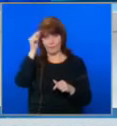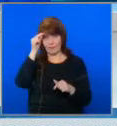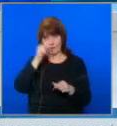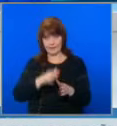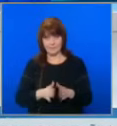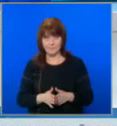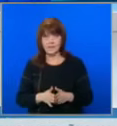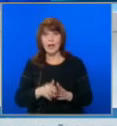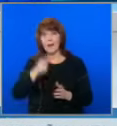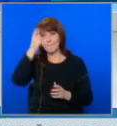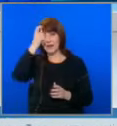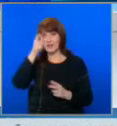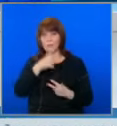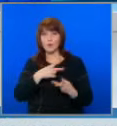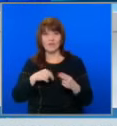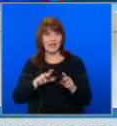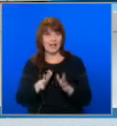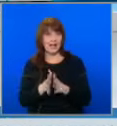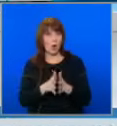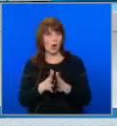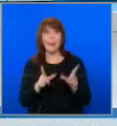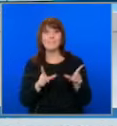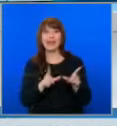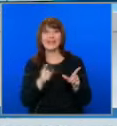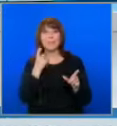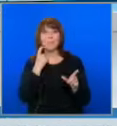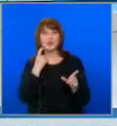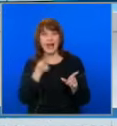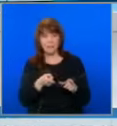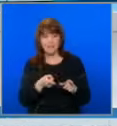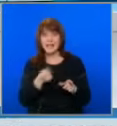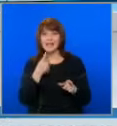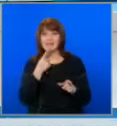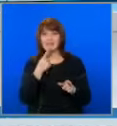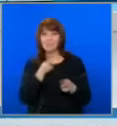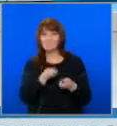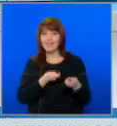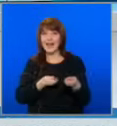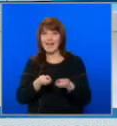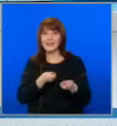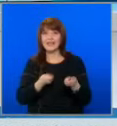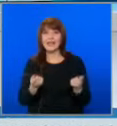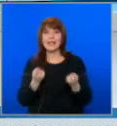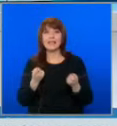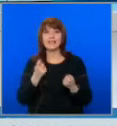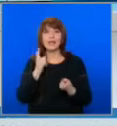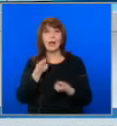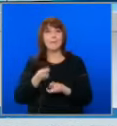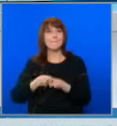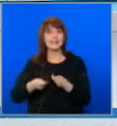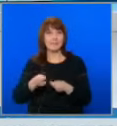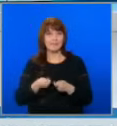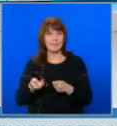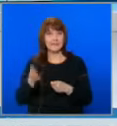българия мвр проверява дали хора на мартин божанов нотариуса са рекетирали гръцки бизнесмени